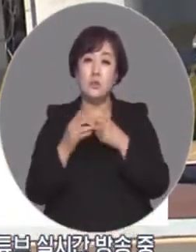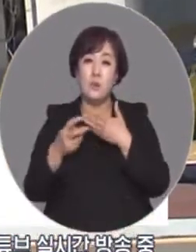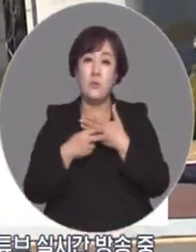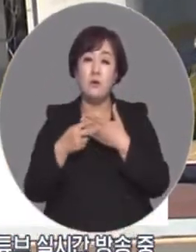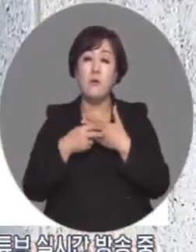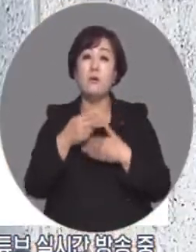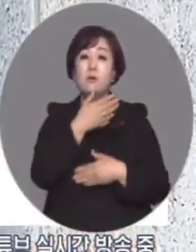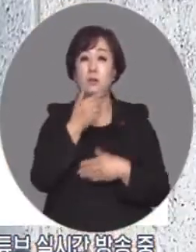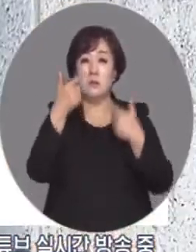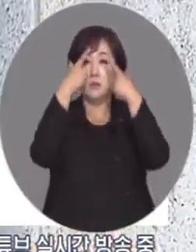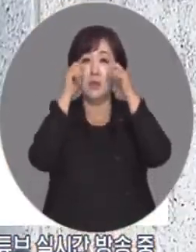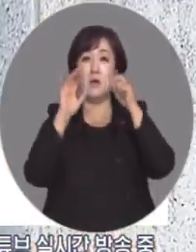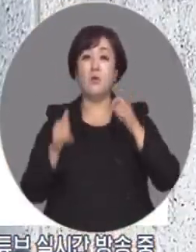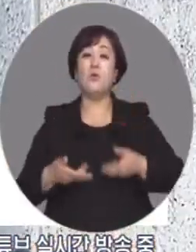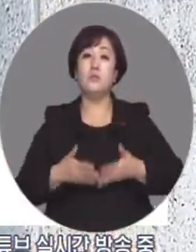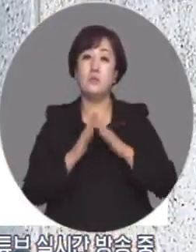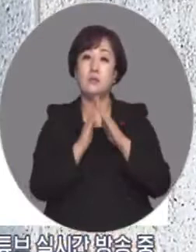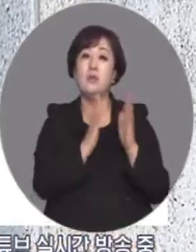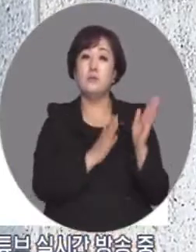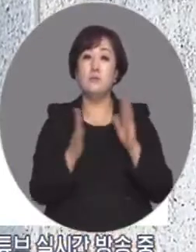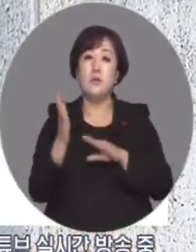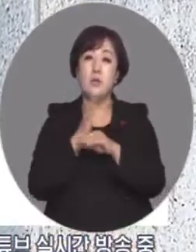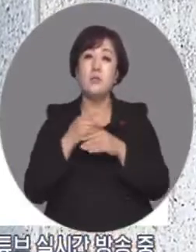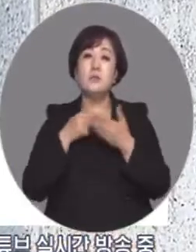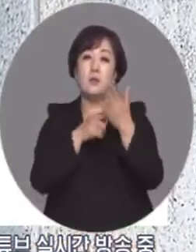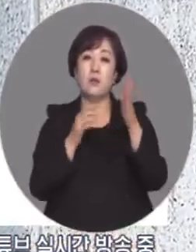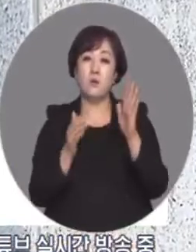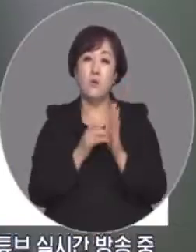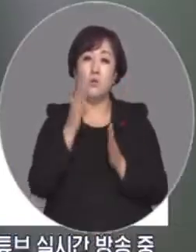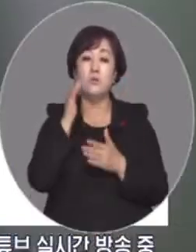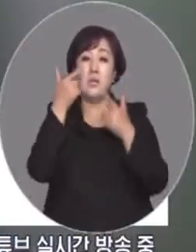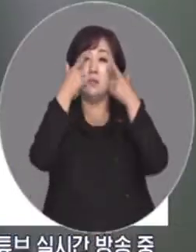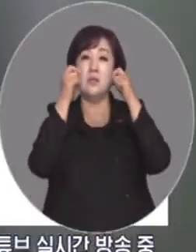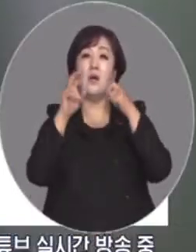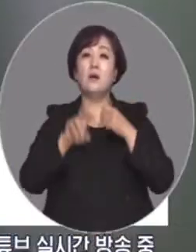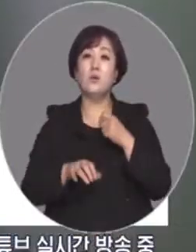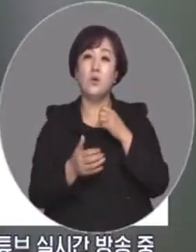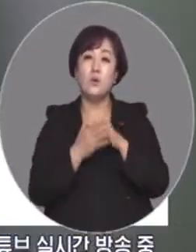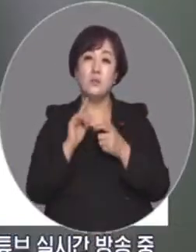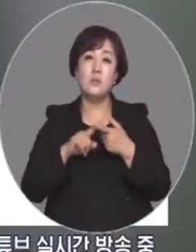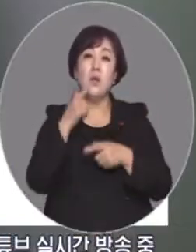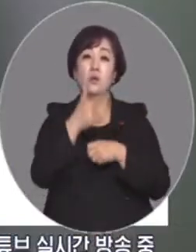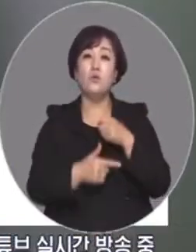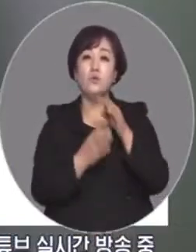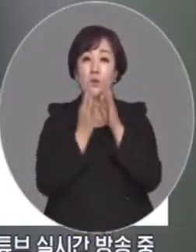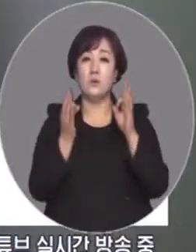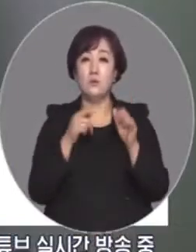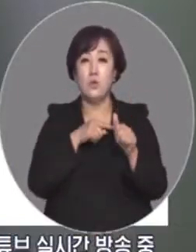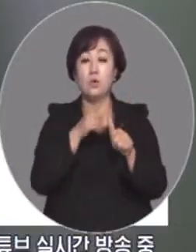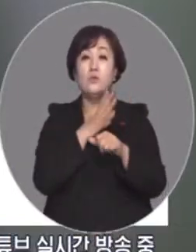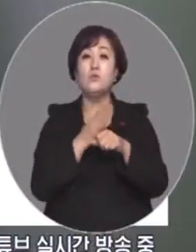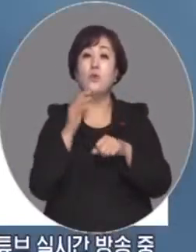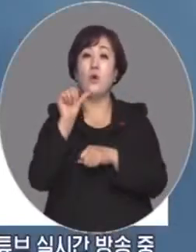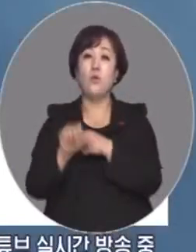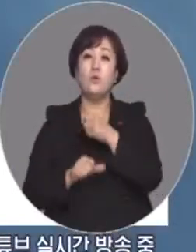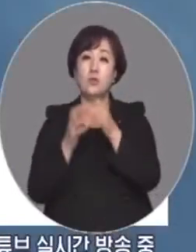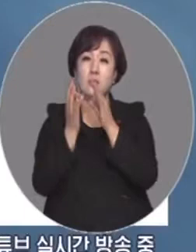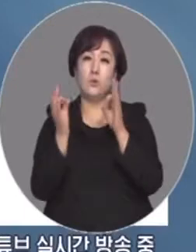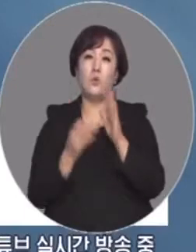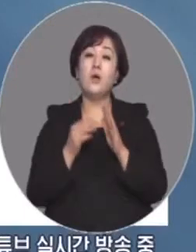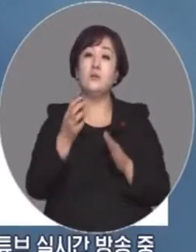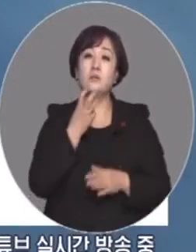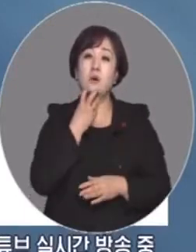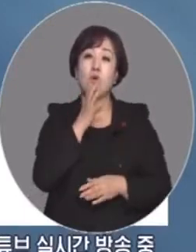나섰습니다 협의회는 결의문을 통해 울산대학교 의과대학 2 6년의 교육과정 중 5년을 서울